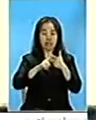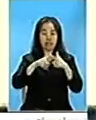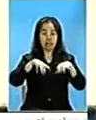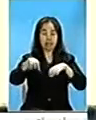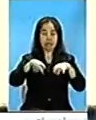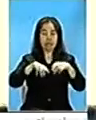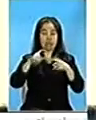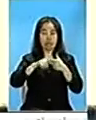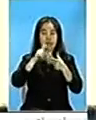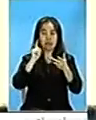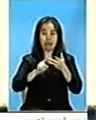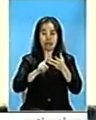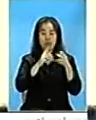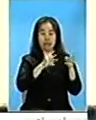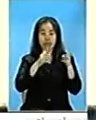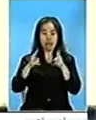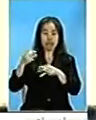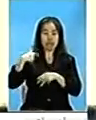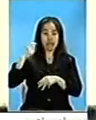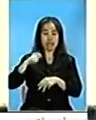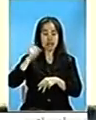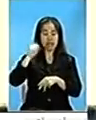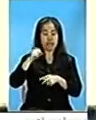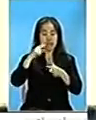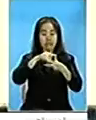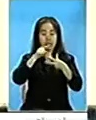แล้วก็ทางกระบวนการยุติธรรม